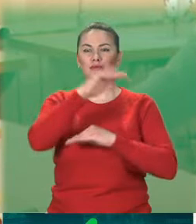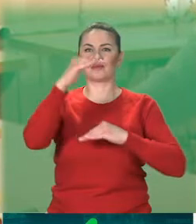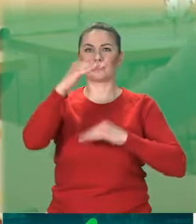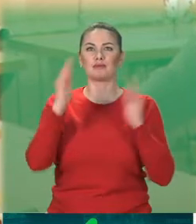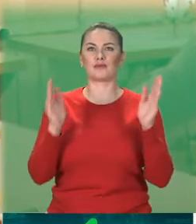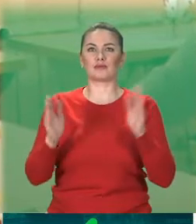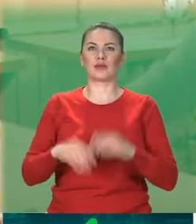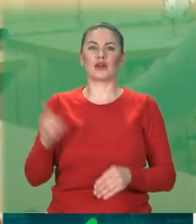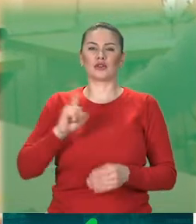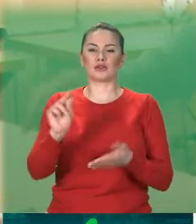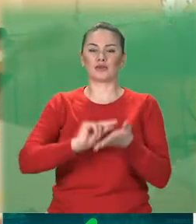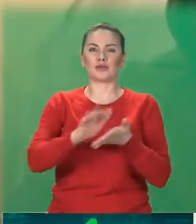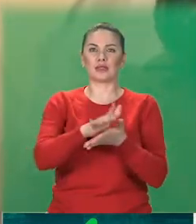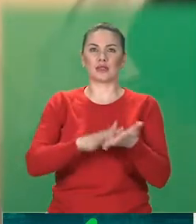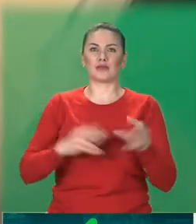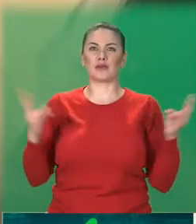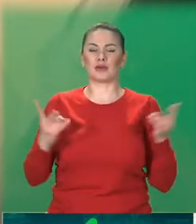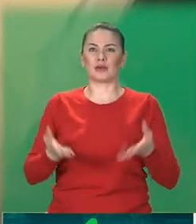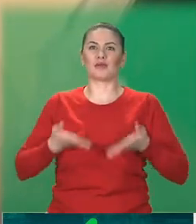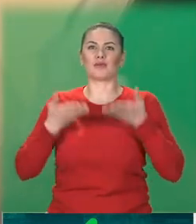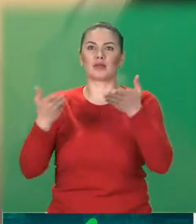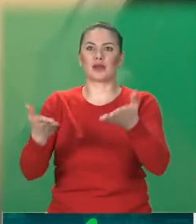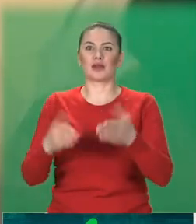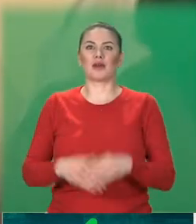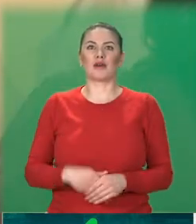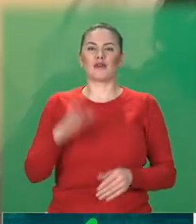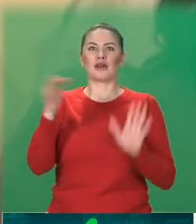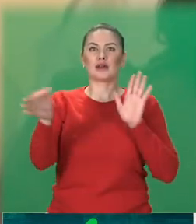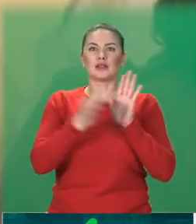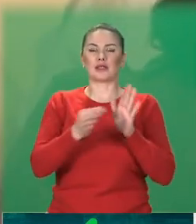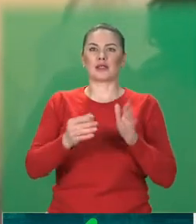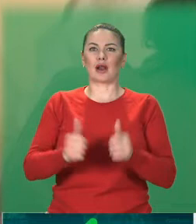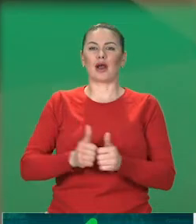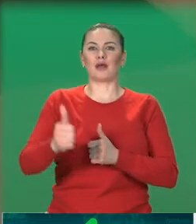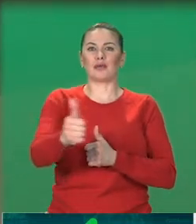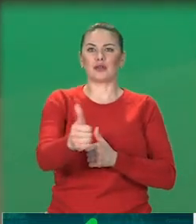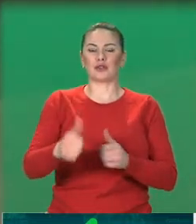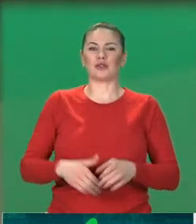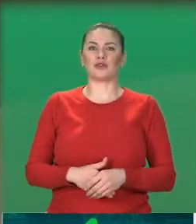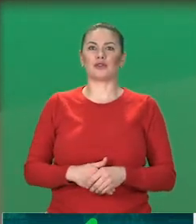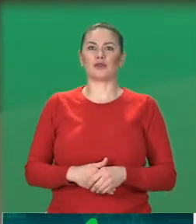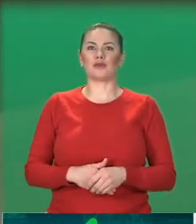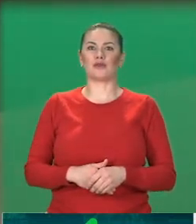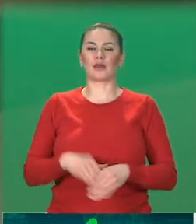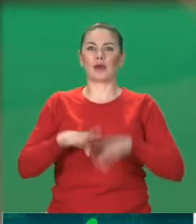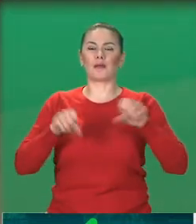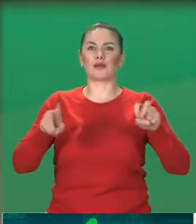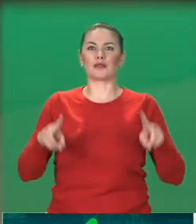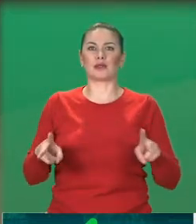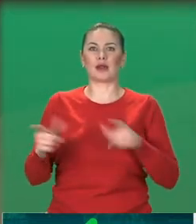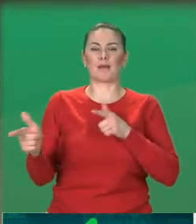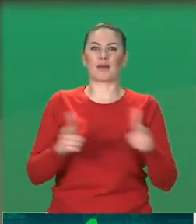Чтобы подать заявку на бесплатное обучение, необходимо обратиться в Центр опережающей профессиональной подготовки по адресу улица